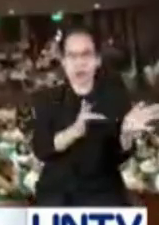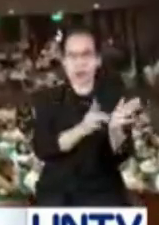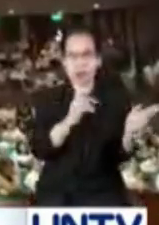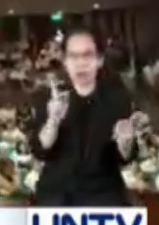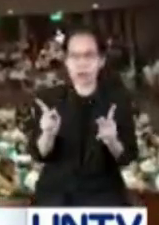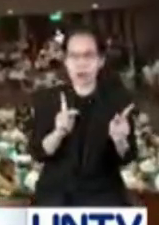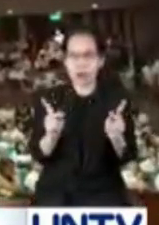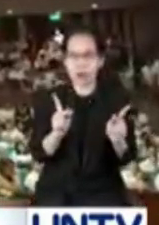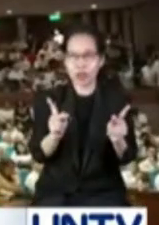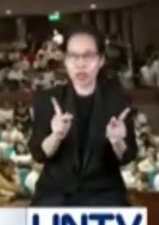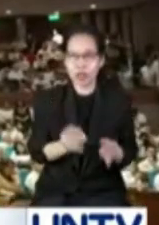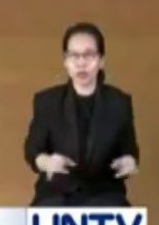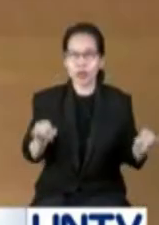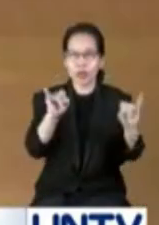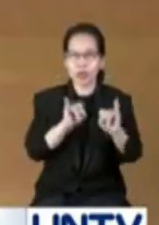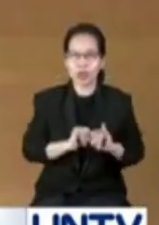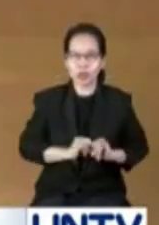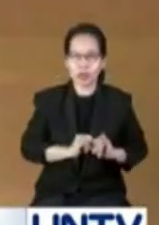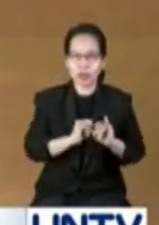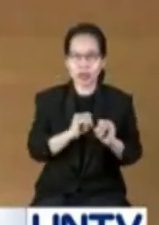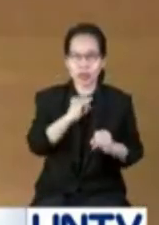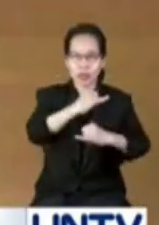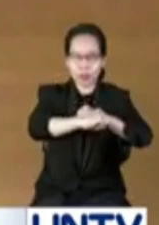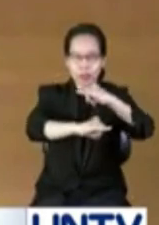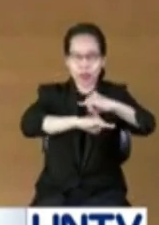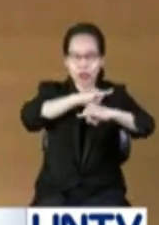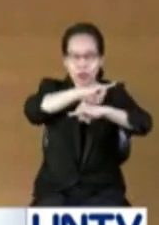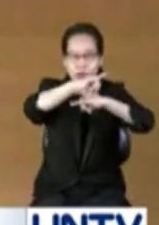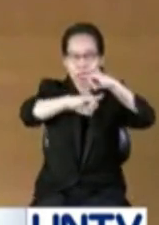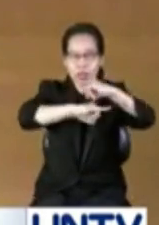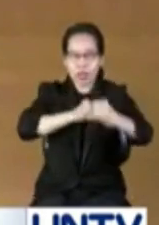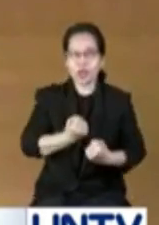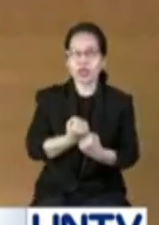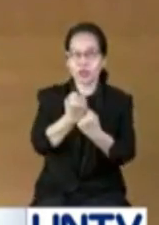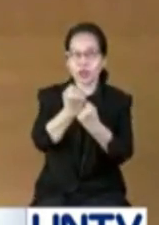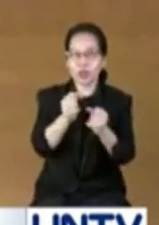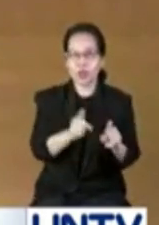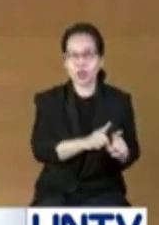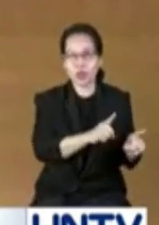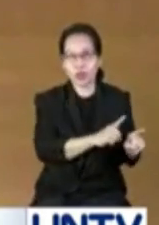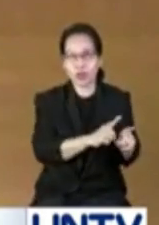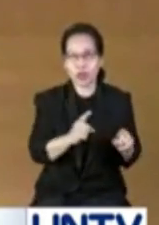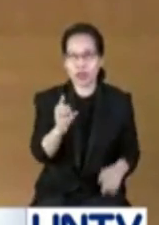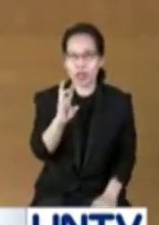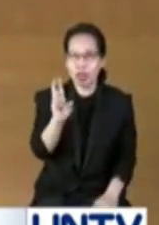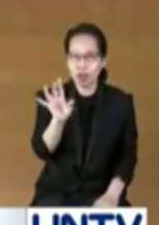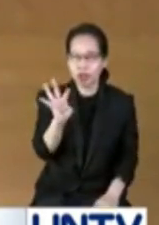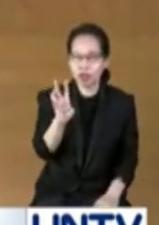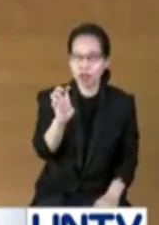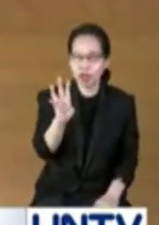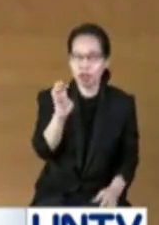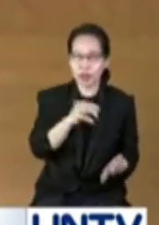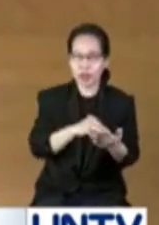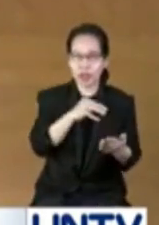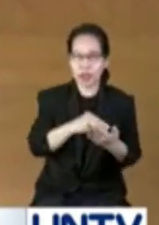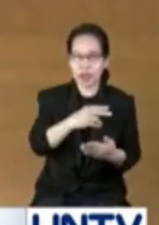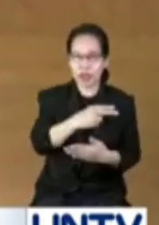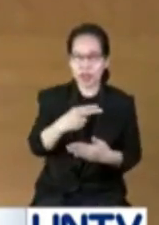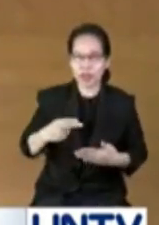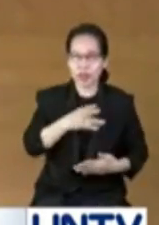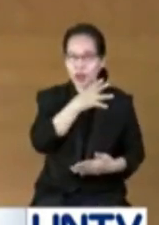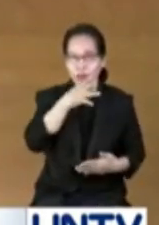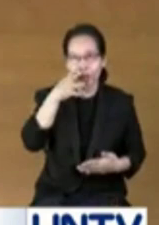Mahalaga ang imprastruktura para masuportahan ang may 14 milyong hektarya ng sakahan.